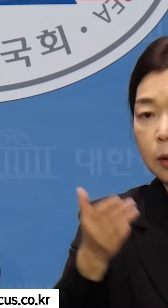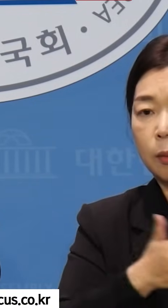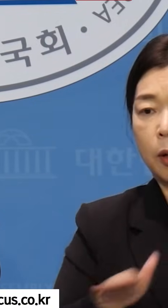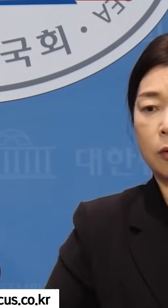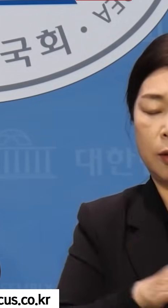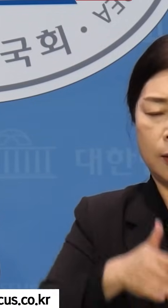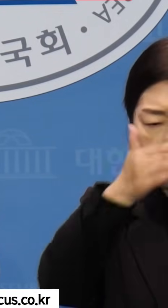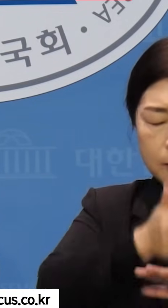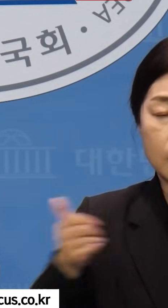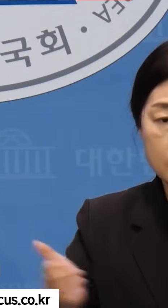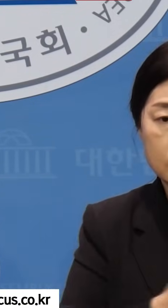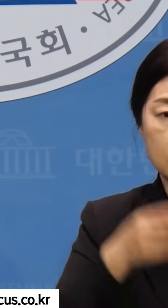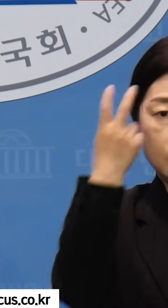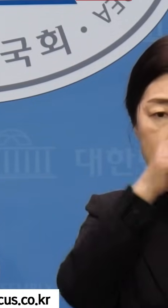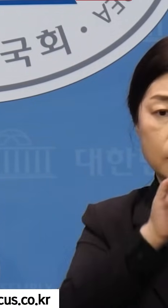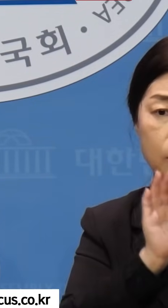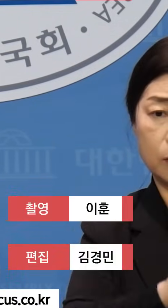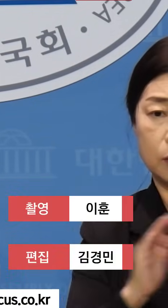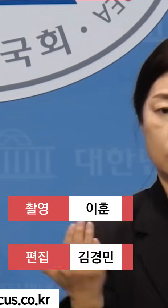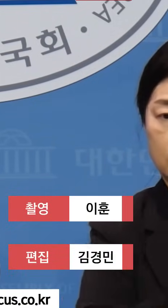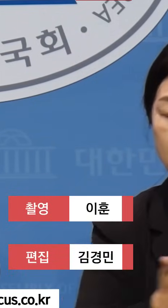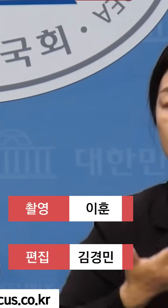지키고 이겨낼 것이다.